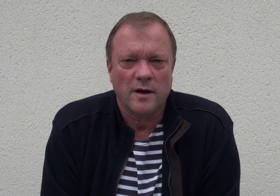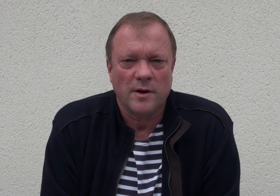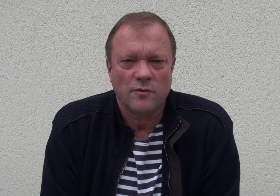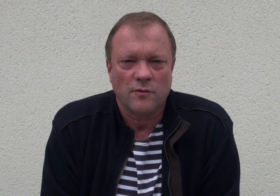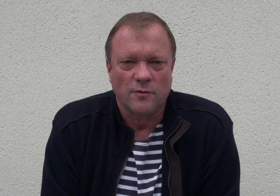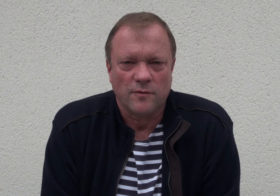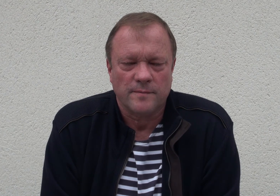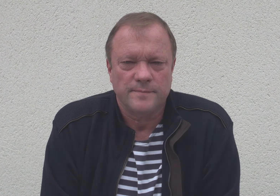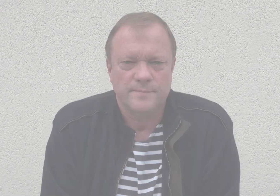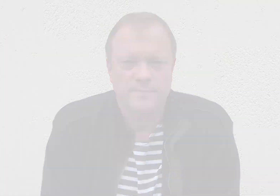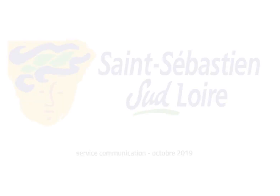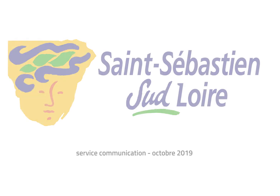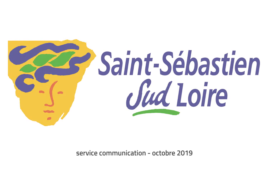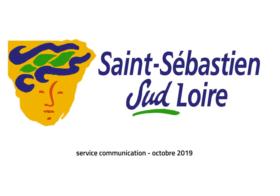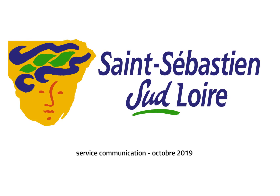sourdes et malentendantes.